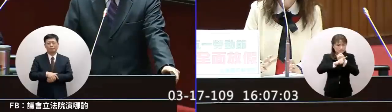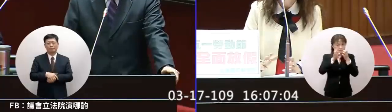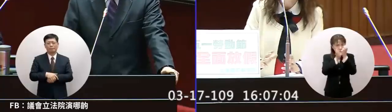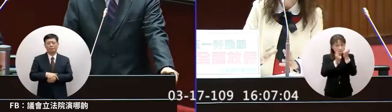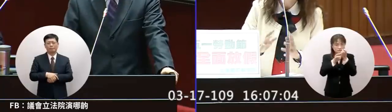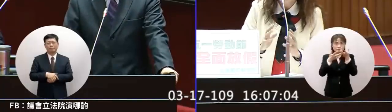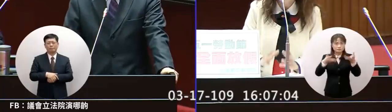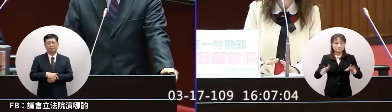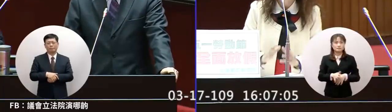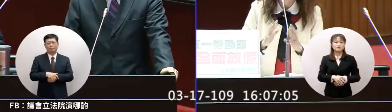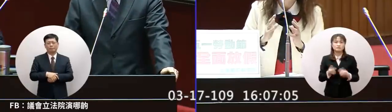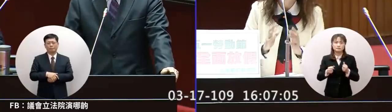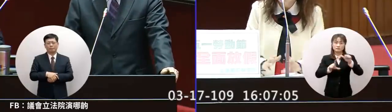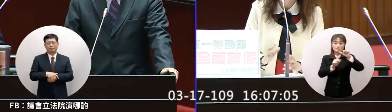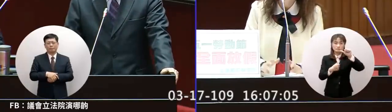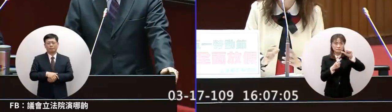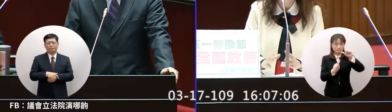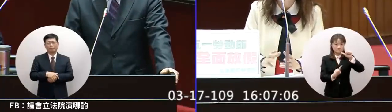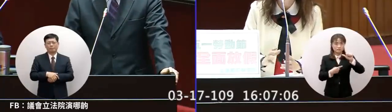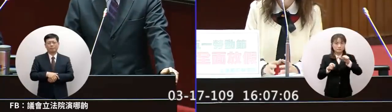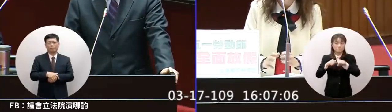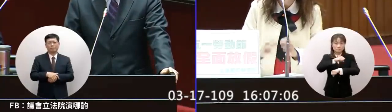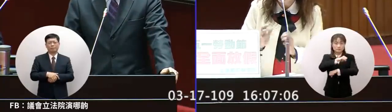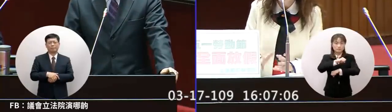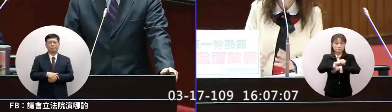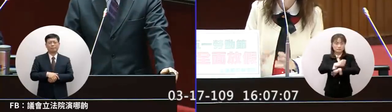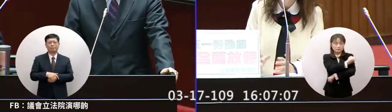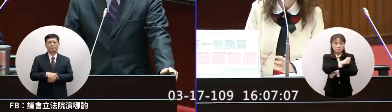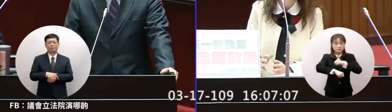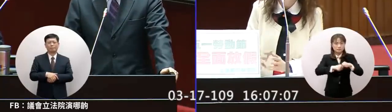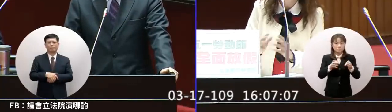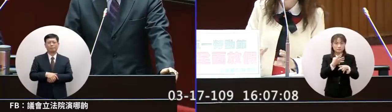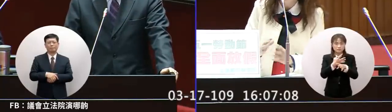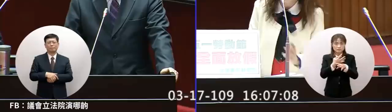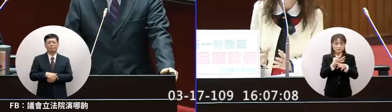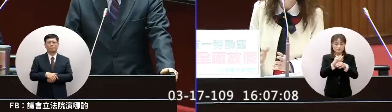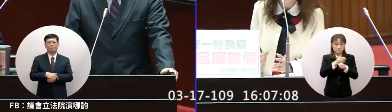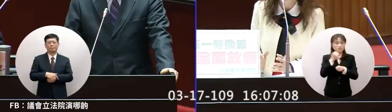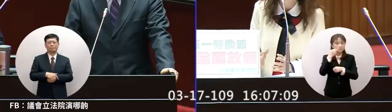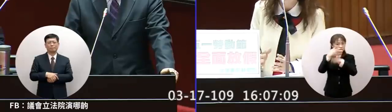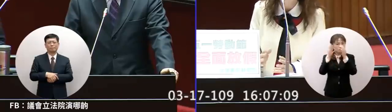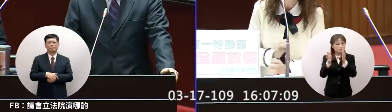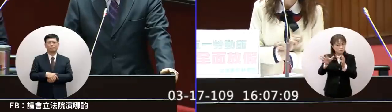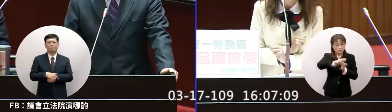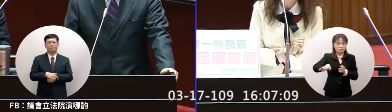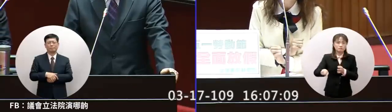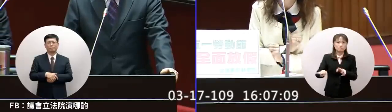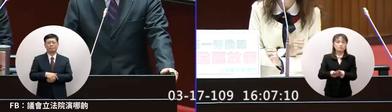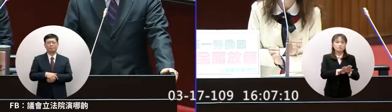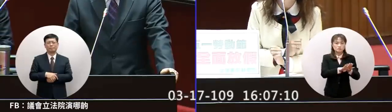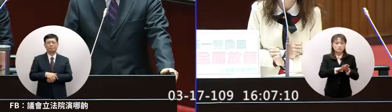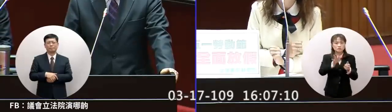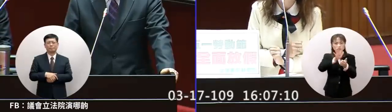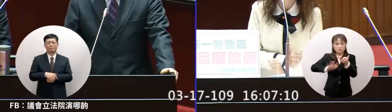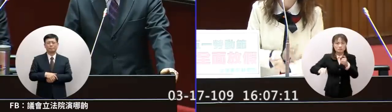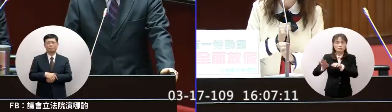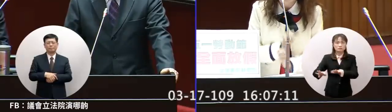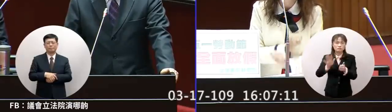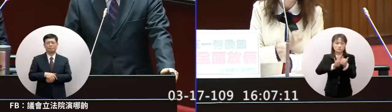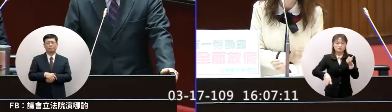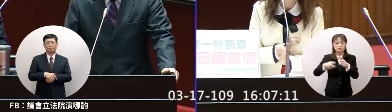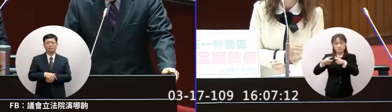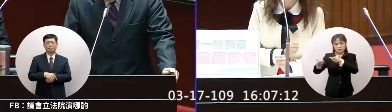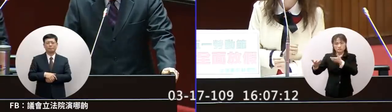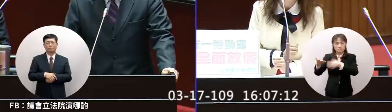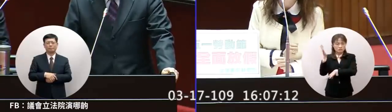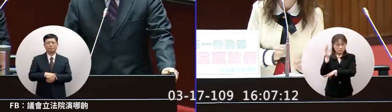因为这个五一劳动节来，假使是全面放假，其实影响的其实就是所有的公务机关尔，其他的其实是无受影响，因为其